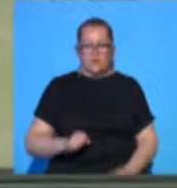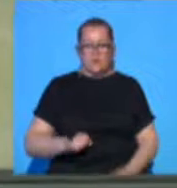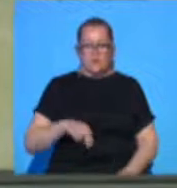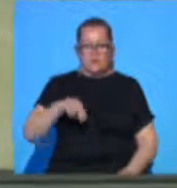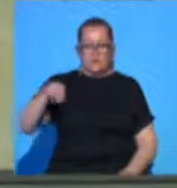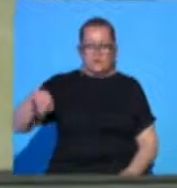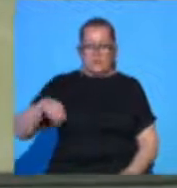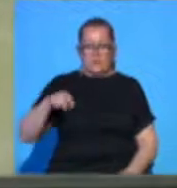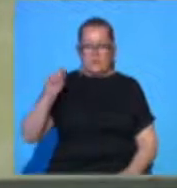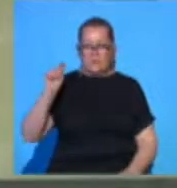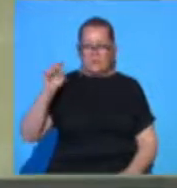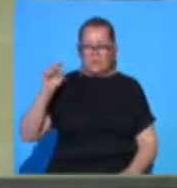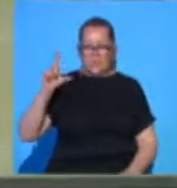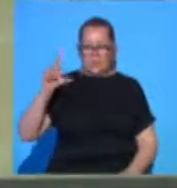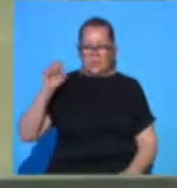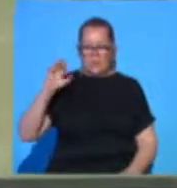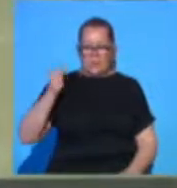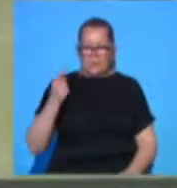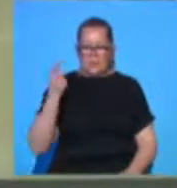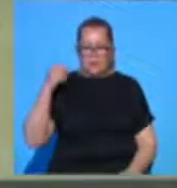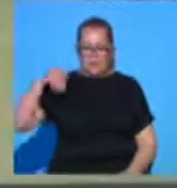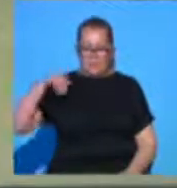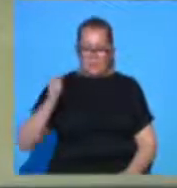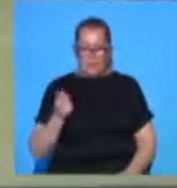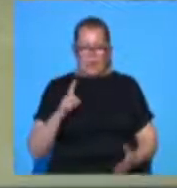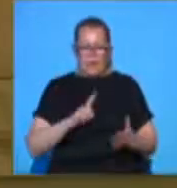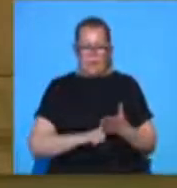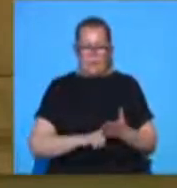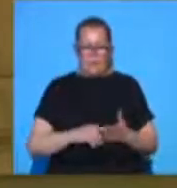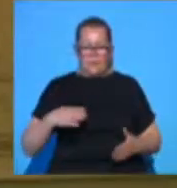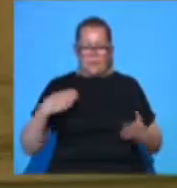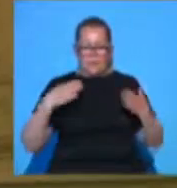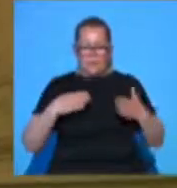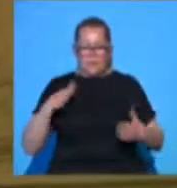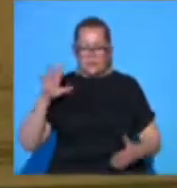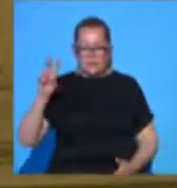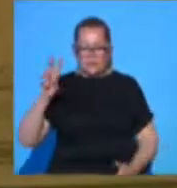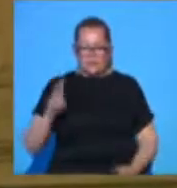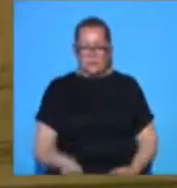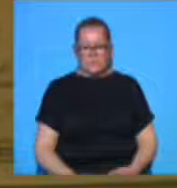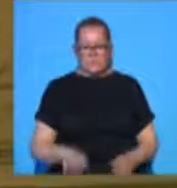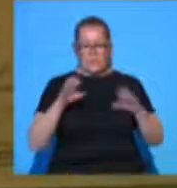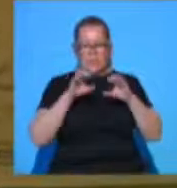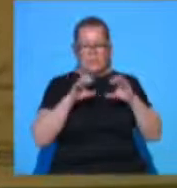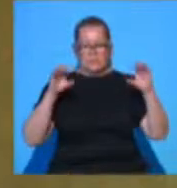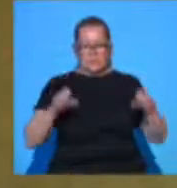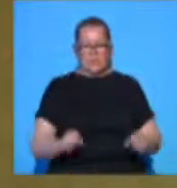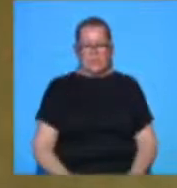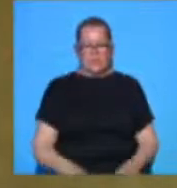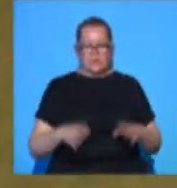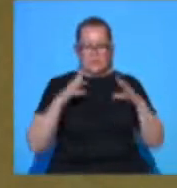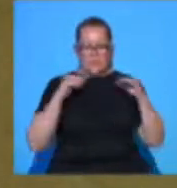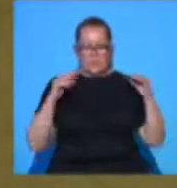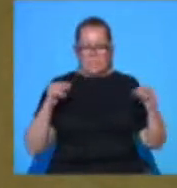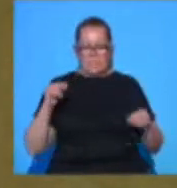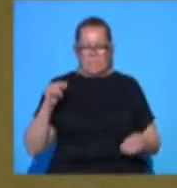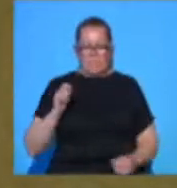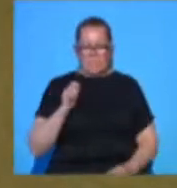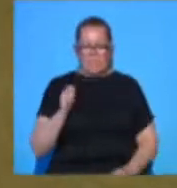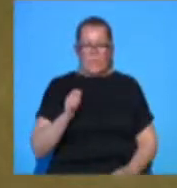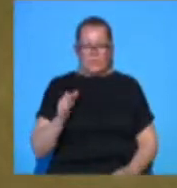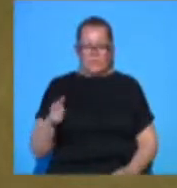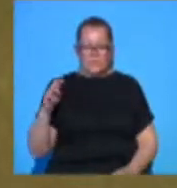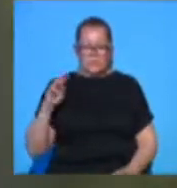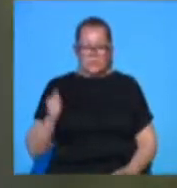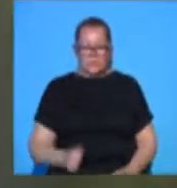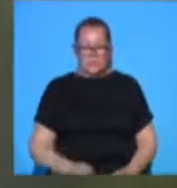fapt care s-a petrecut la 1 mai 1952. Expoziția este completată de o serie de polițe de asigurare, cea mai